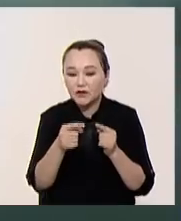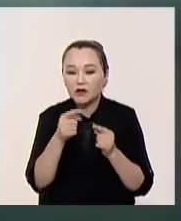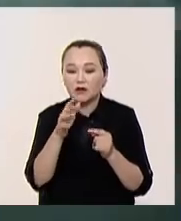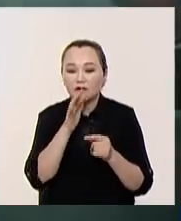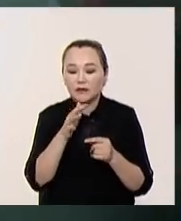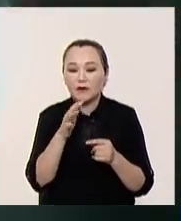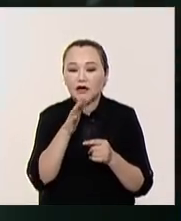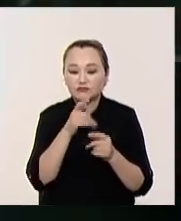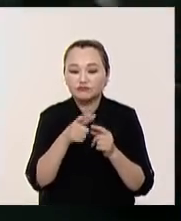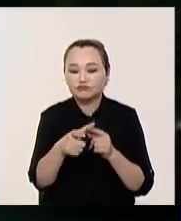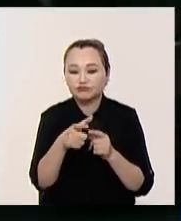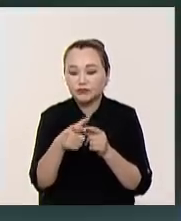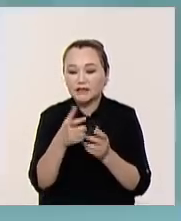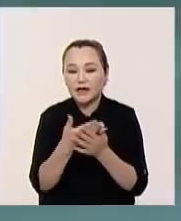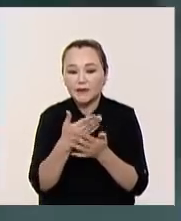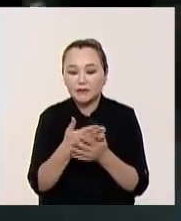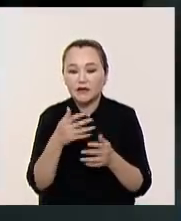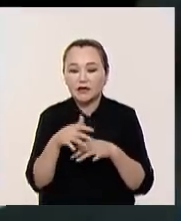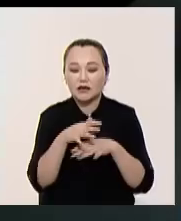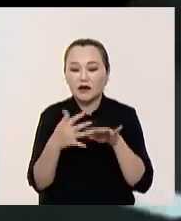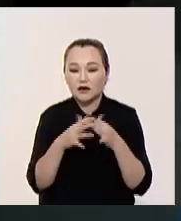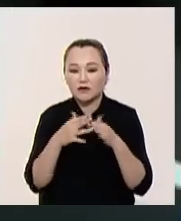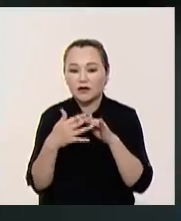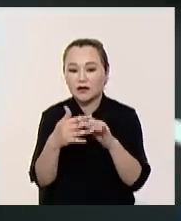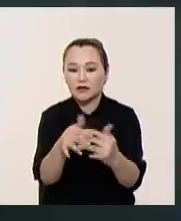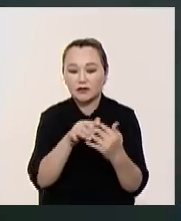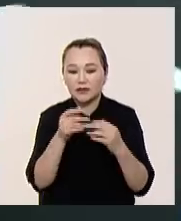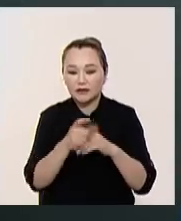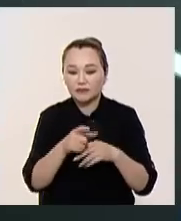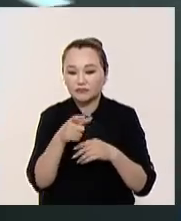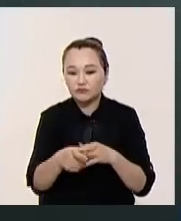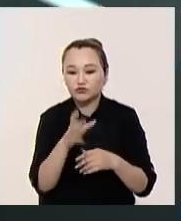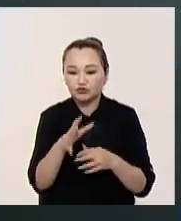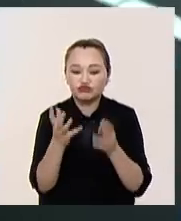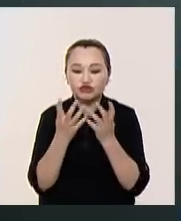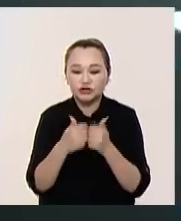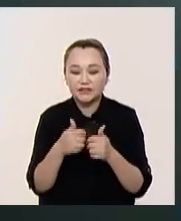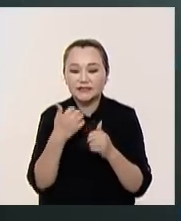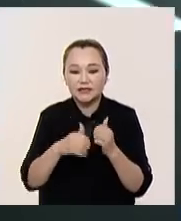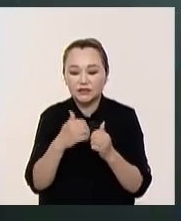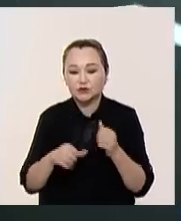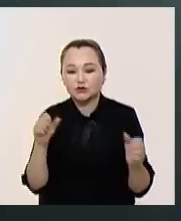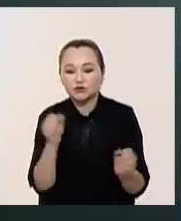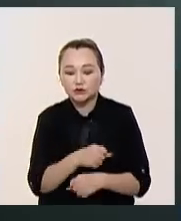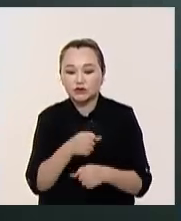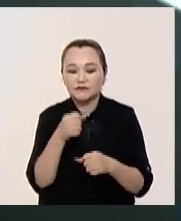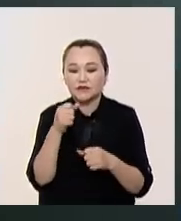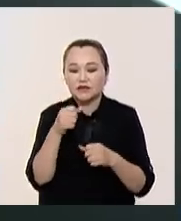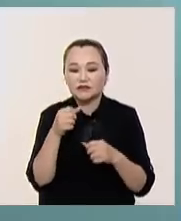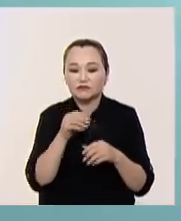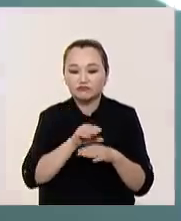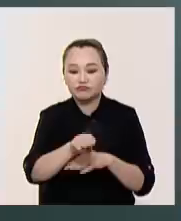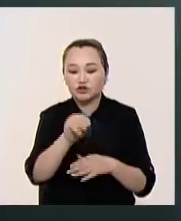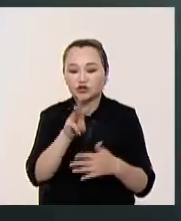преодолеет определенное расстояние, например, между населенными пунктами. По этим двум параметрам будут высчитывать среднюю скорость движения машины и